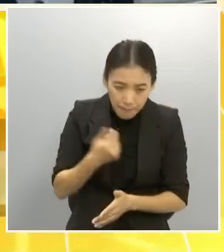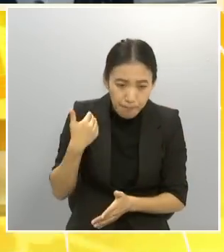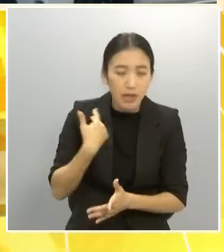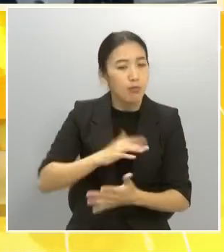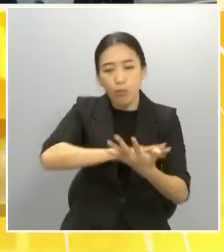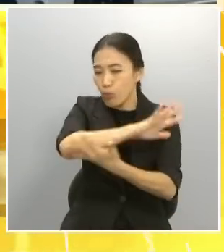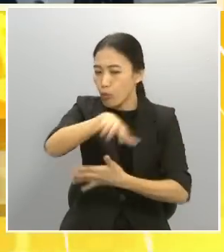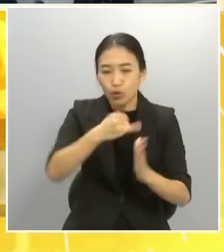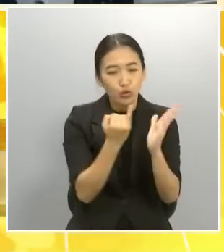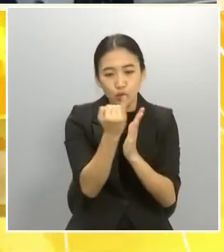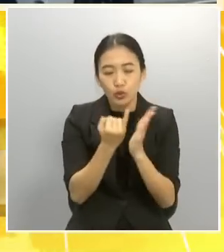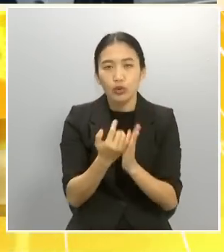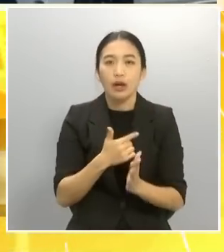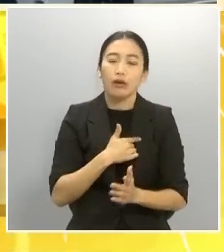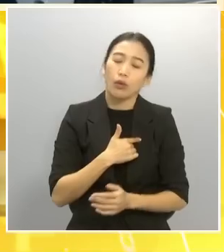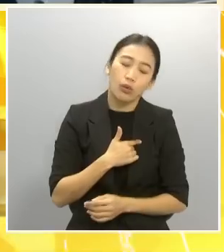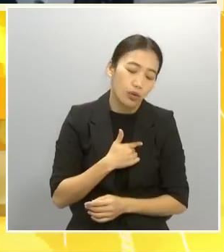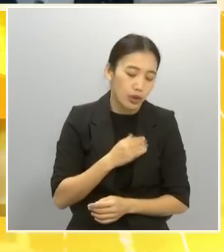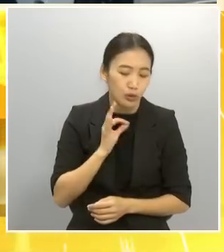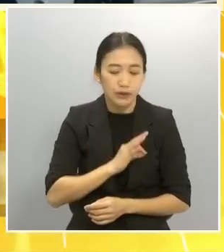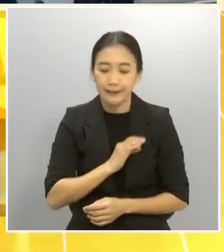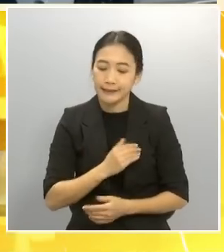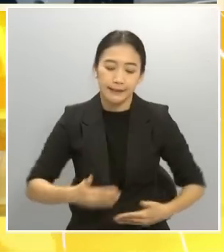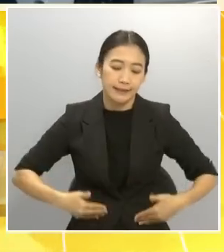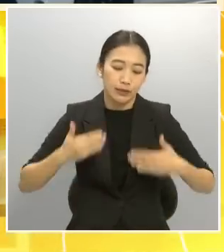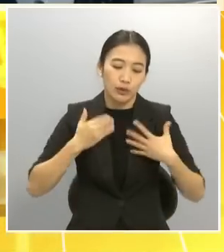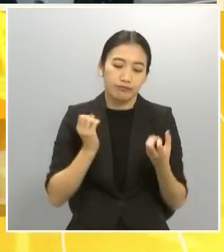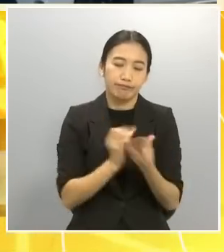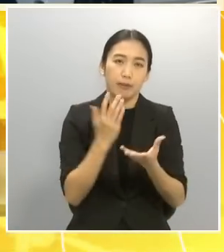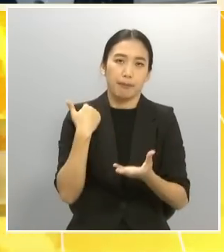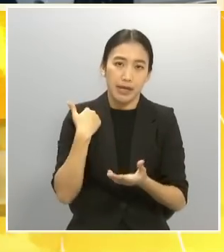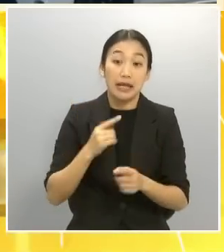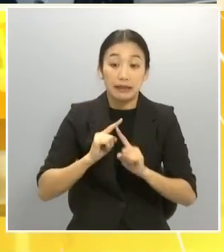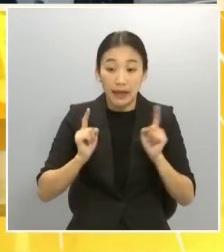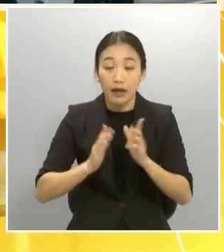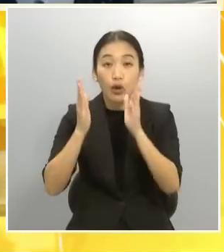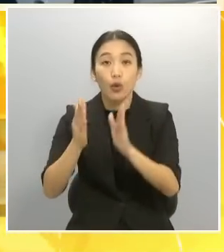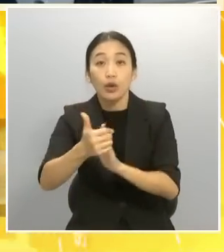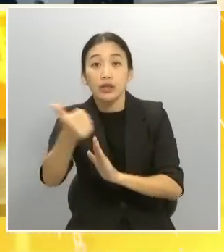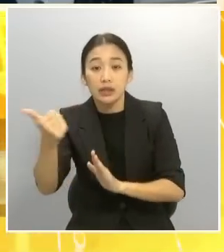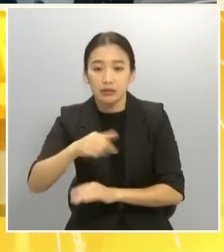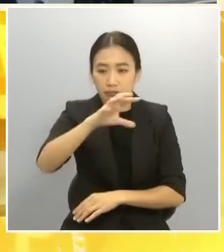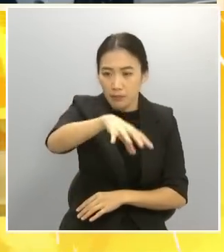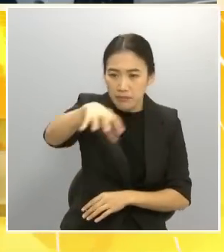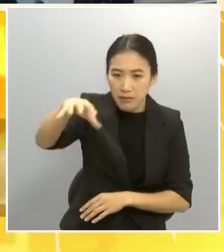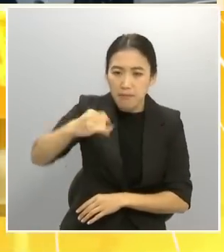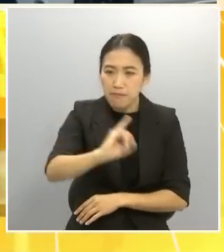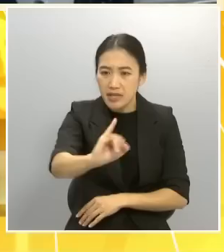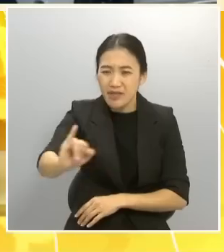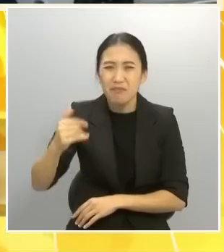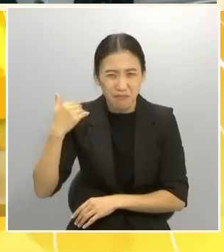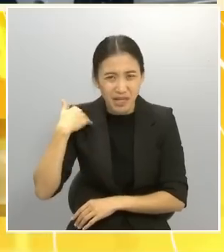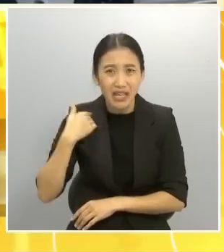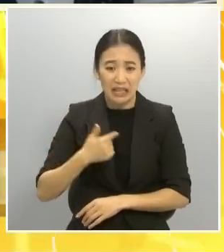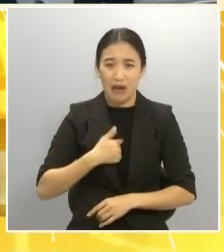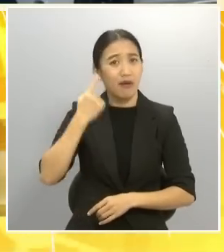ไอ้หน่วยงานที่เขาทำแย่ๆตำรวจไม่ไปดูที่ไม่รู้อยู่แล้วว่าใครคือโจรผู้ร้ายไม่รู้หรอกว่าคน